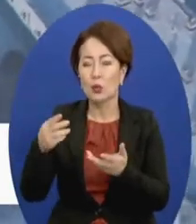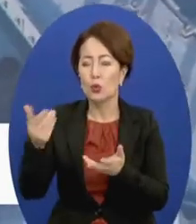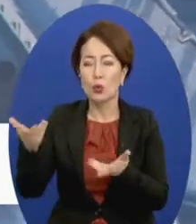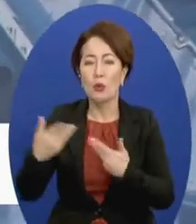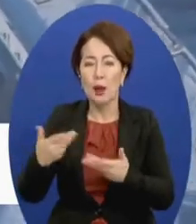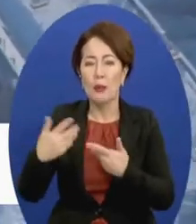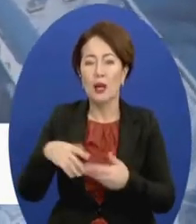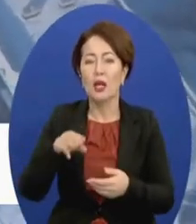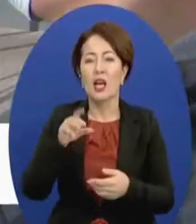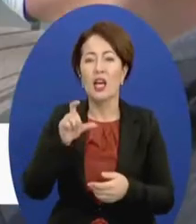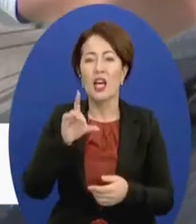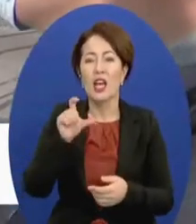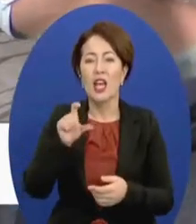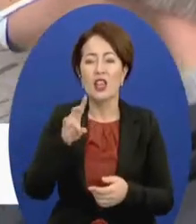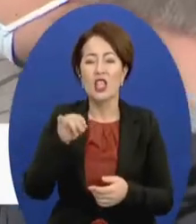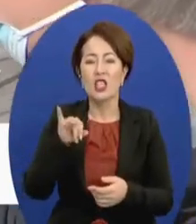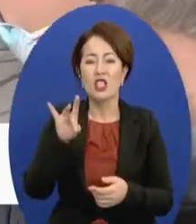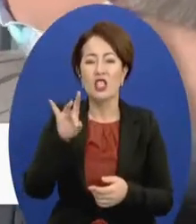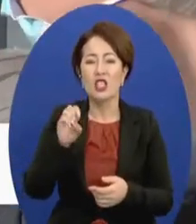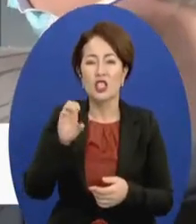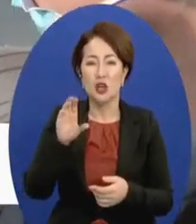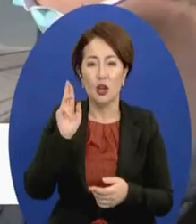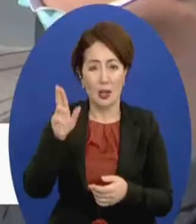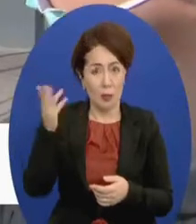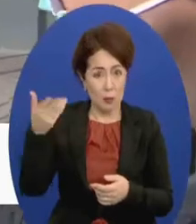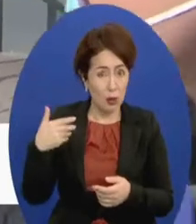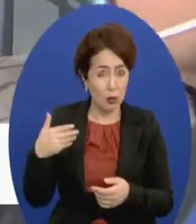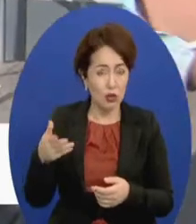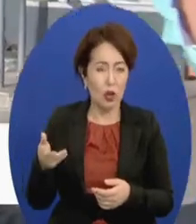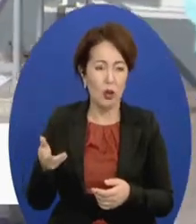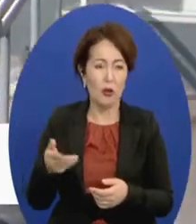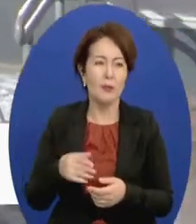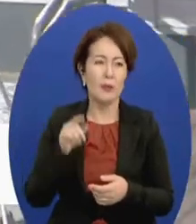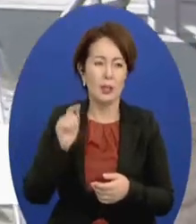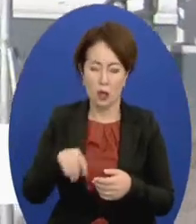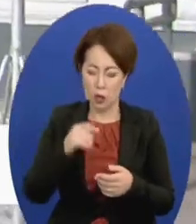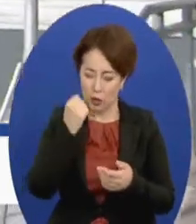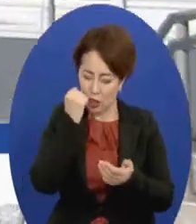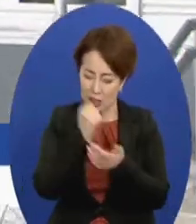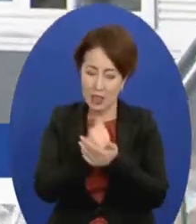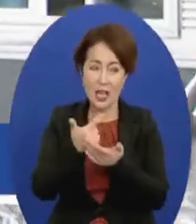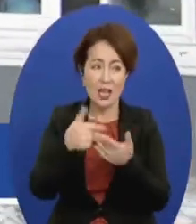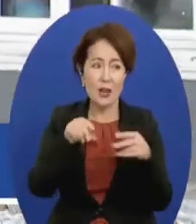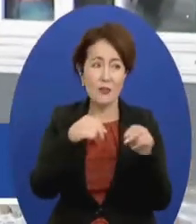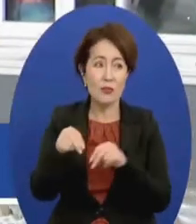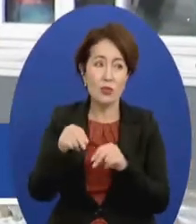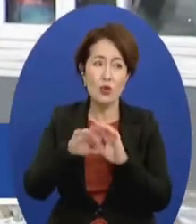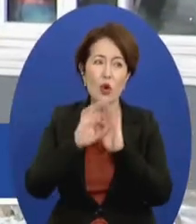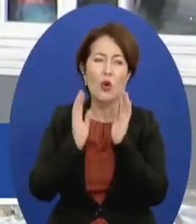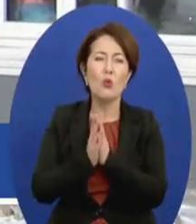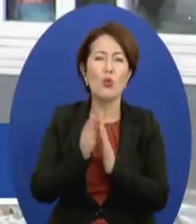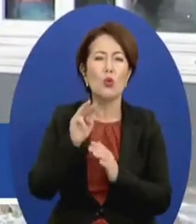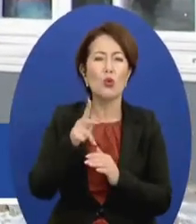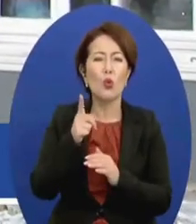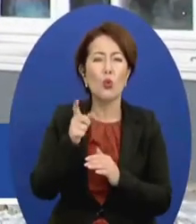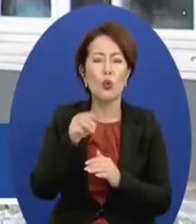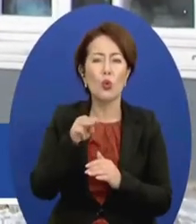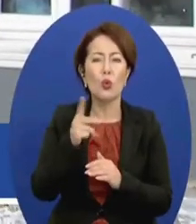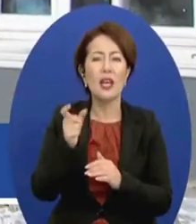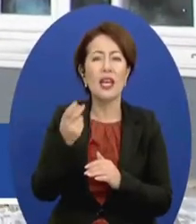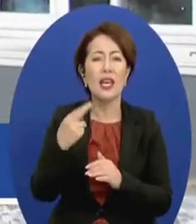нийлүүлсээр байна. За өнөөдөр хүчин төгөлдөр байгаа гэрээгээр түүхий эд нийлүүлж байгаа компани